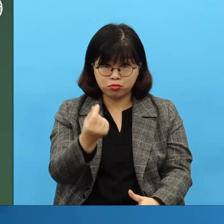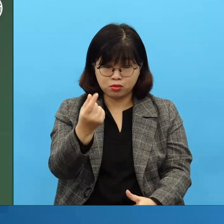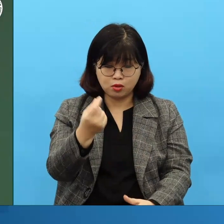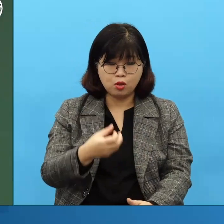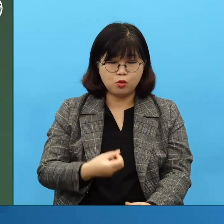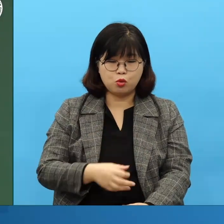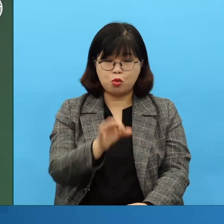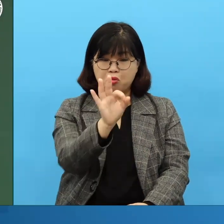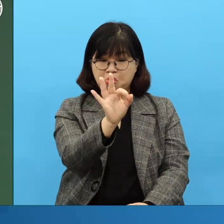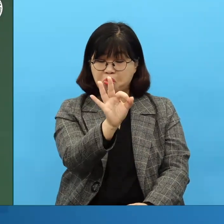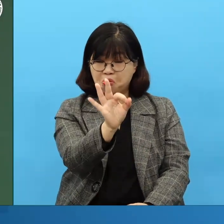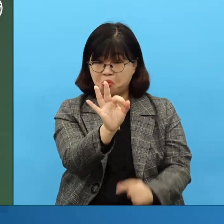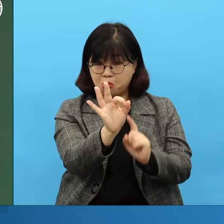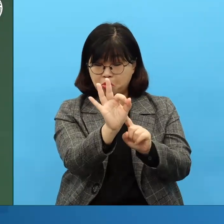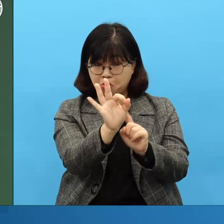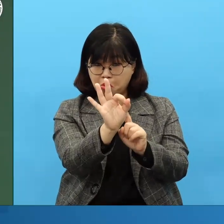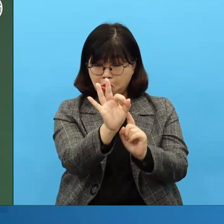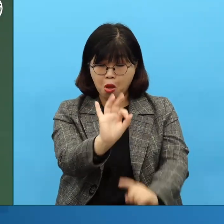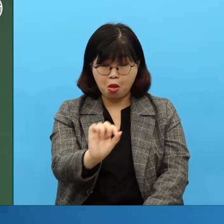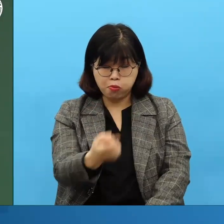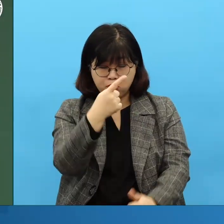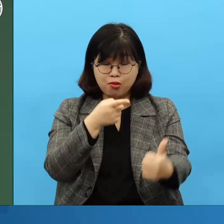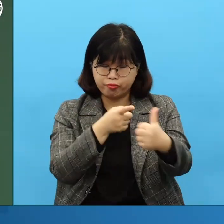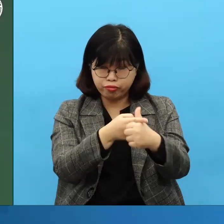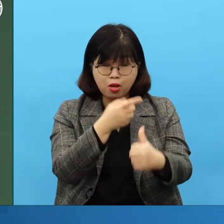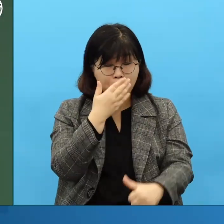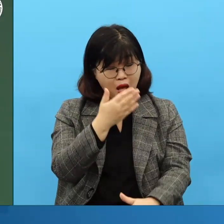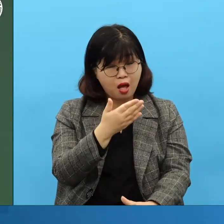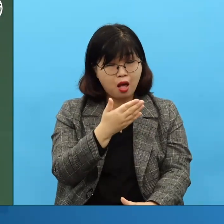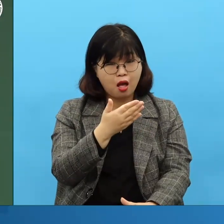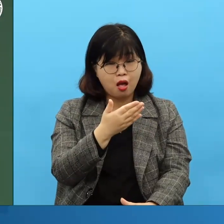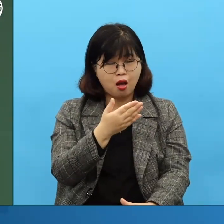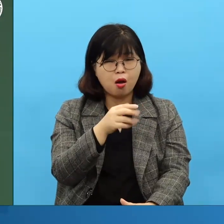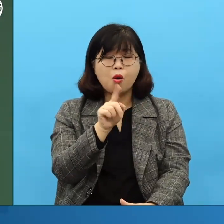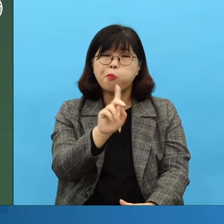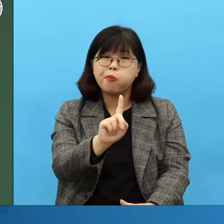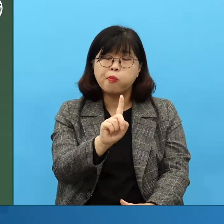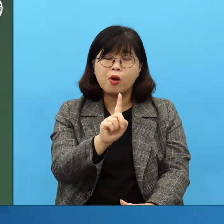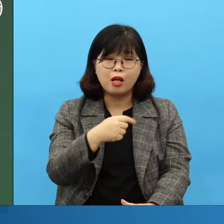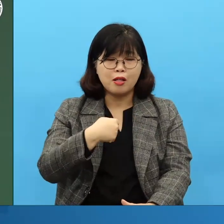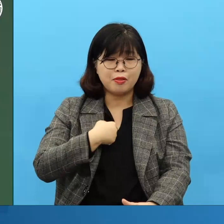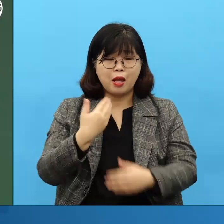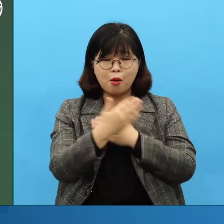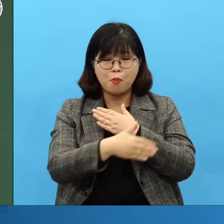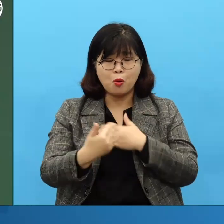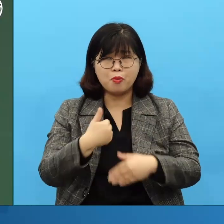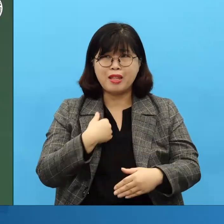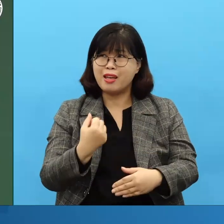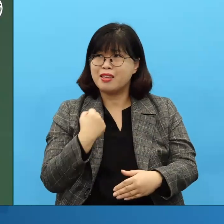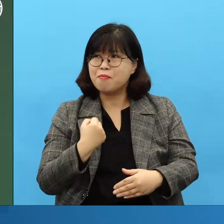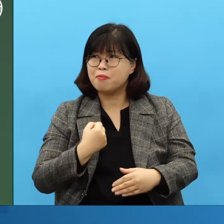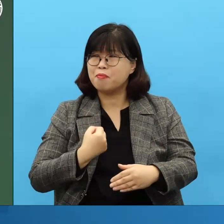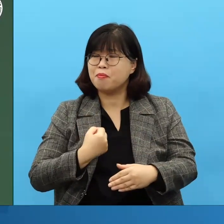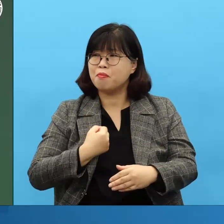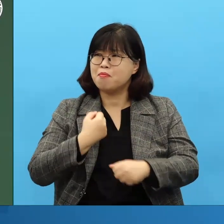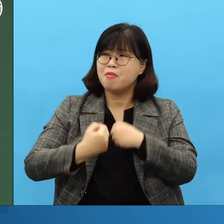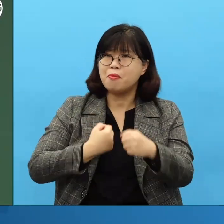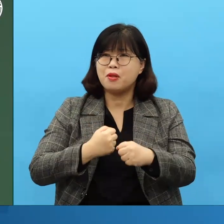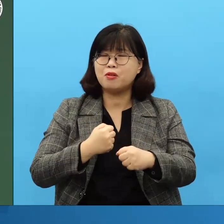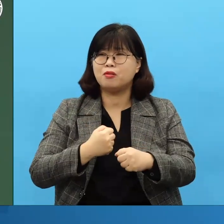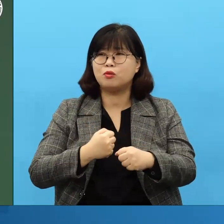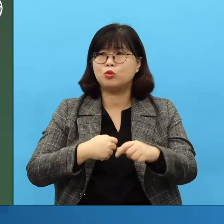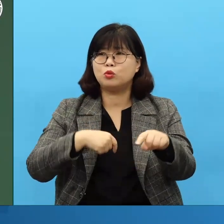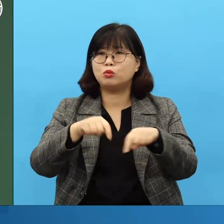because of money 뭐 matters. 이렇게 되어지는 거죠. That's what will happen. 그래서 사실은 우리가 책을 한 개 읽어도 사실은